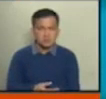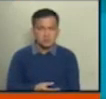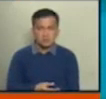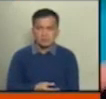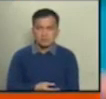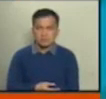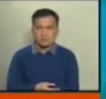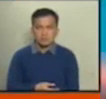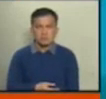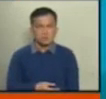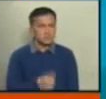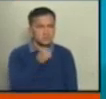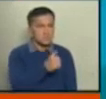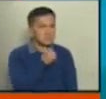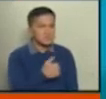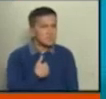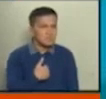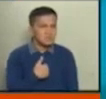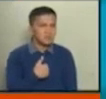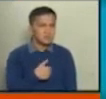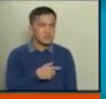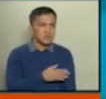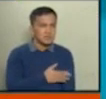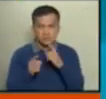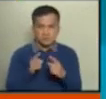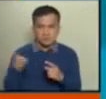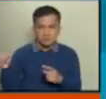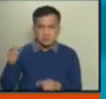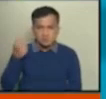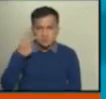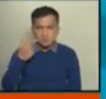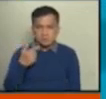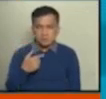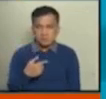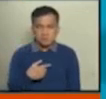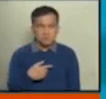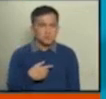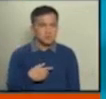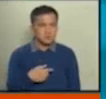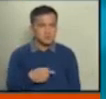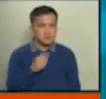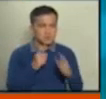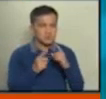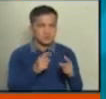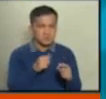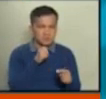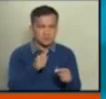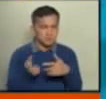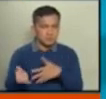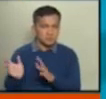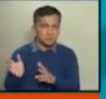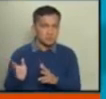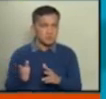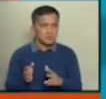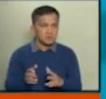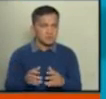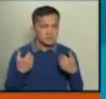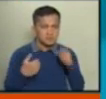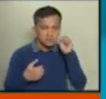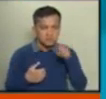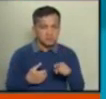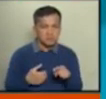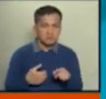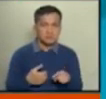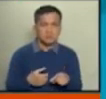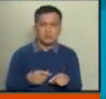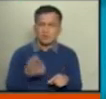nag-aano, gumagawa. Hindi, pero nakausap mo ba itong si Ma'am Gina? Nag-uusap po kami, pero hindi ako pumapayag na yung anak ko nandoon kasi magagalit ang kapatid ko. Ano na pag-usapan nyo?